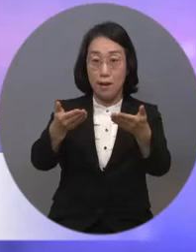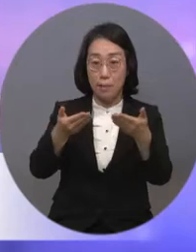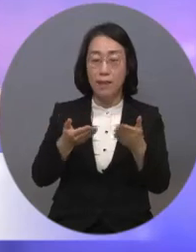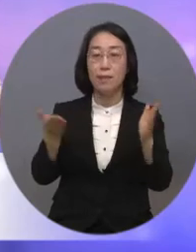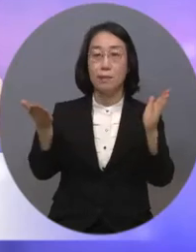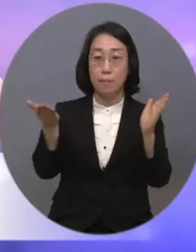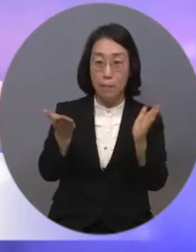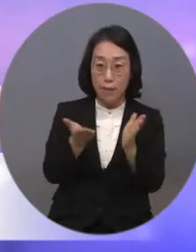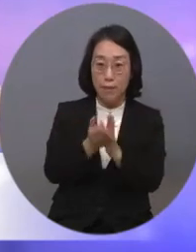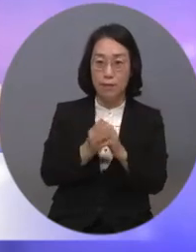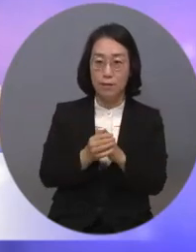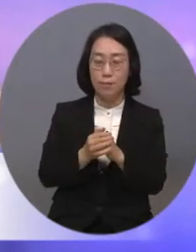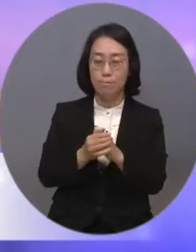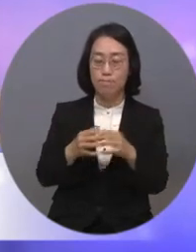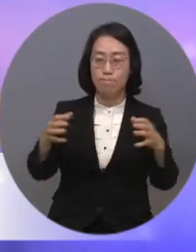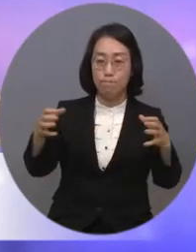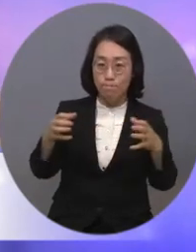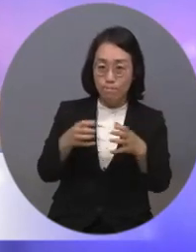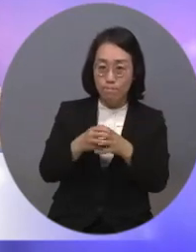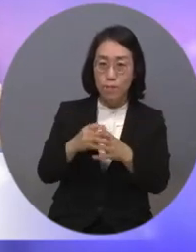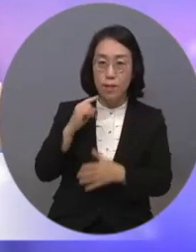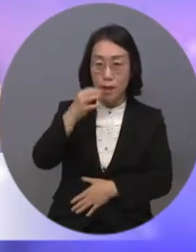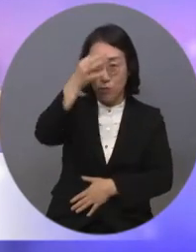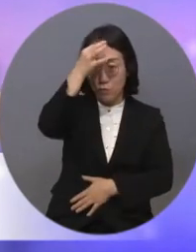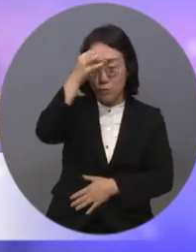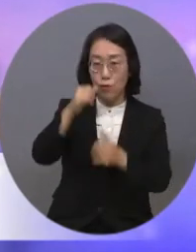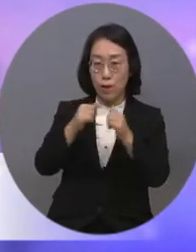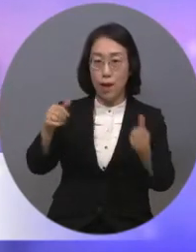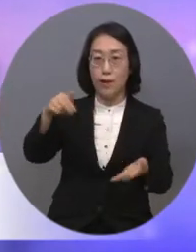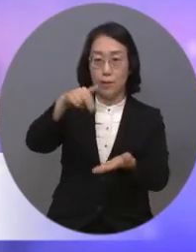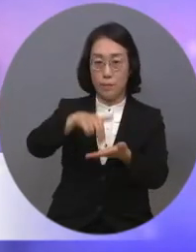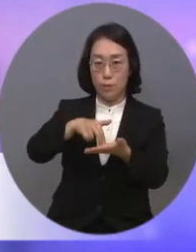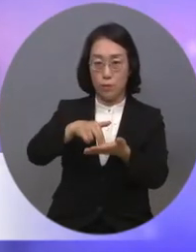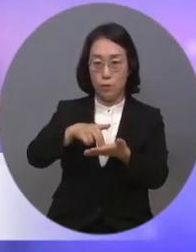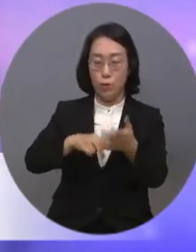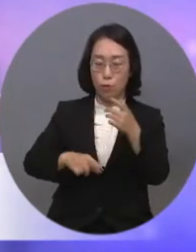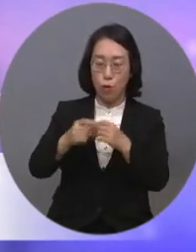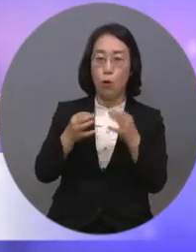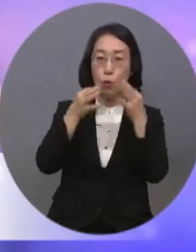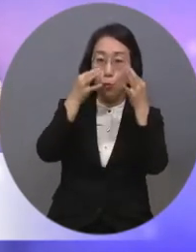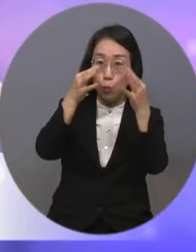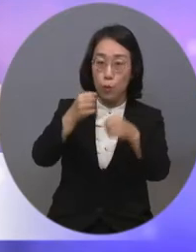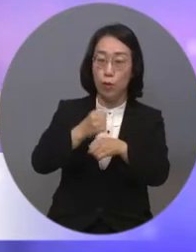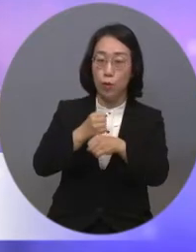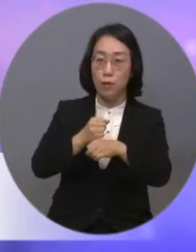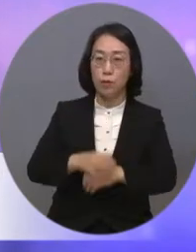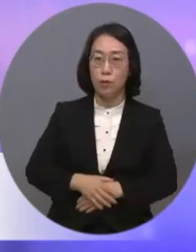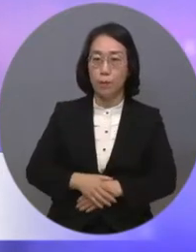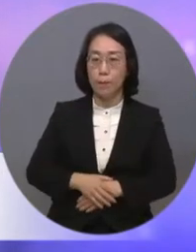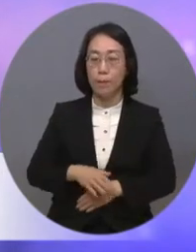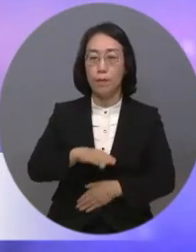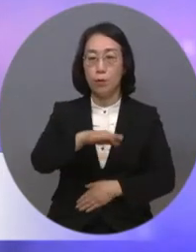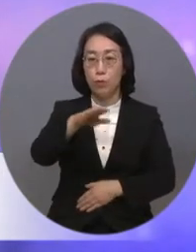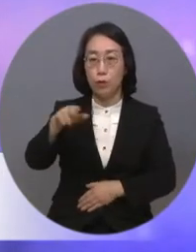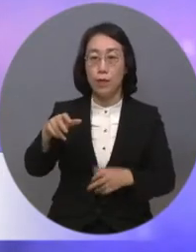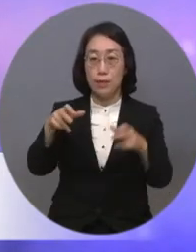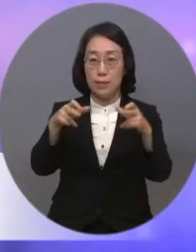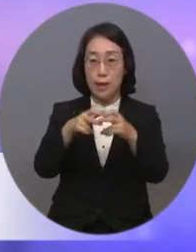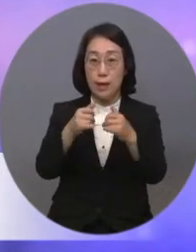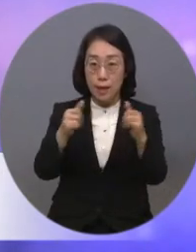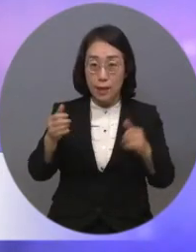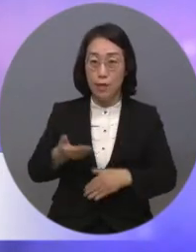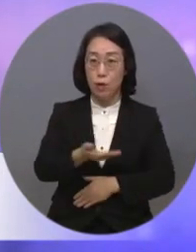걸맞는 토탈 서해가로서 많은 노력을 기울여서 우리